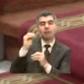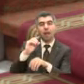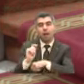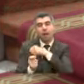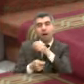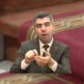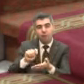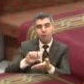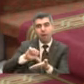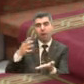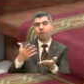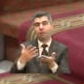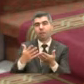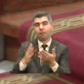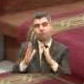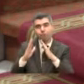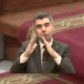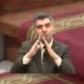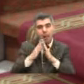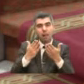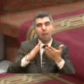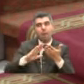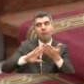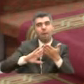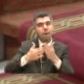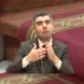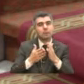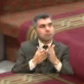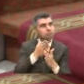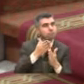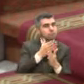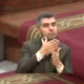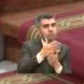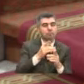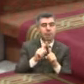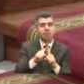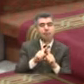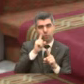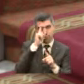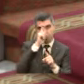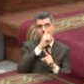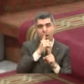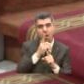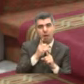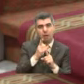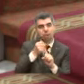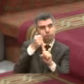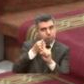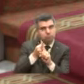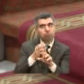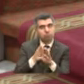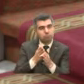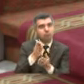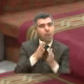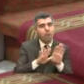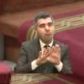اللي تفضلتي بالذكر ديالها. فبالتالي هناك غيكون هناك استمرار في هذا المجال ديال